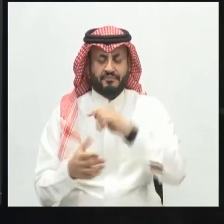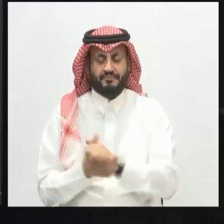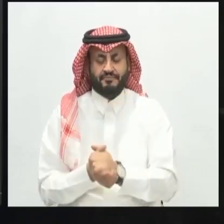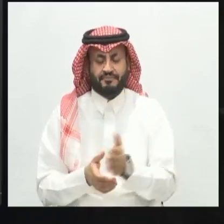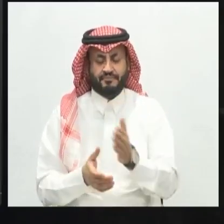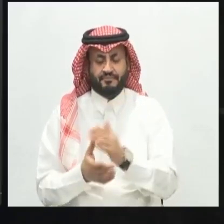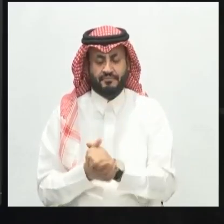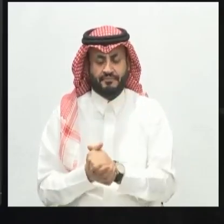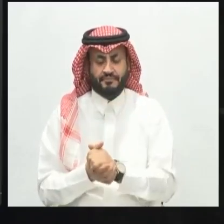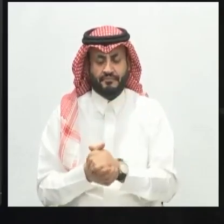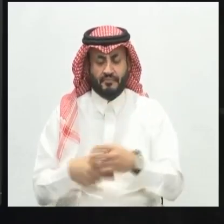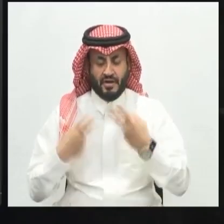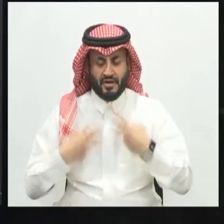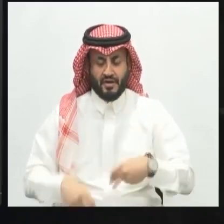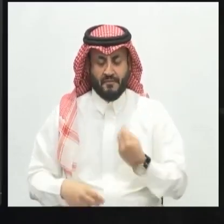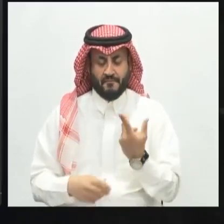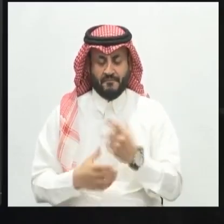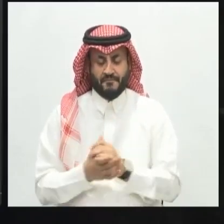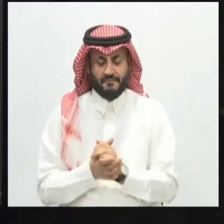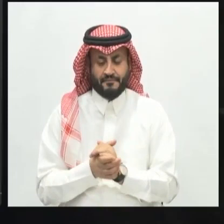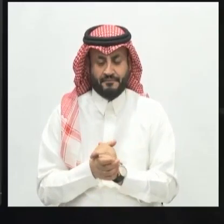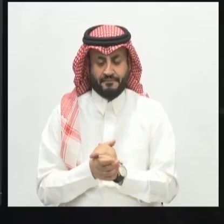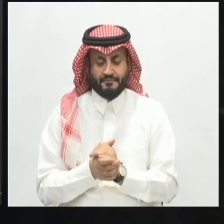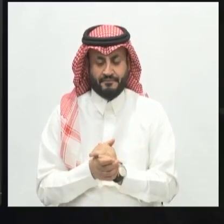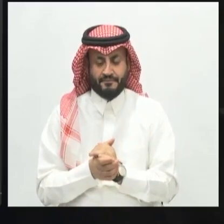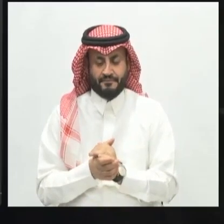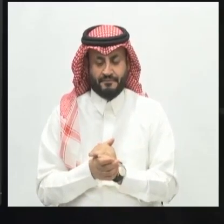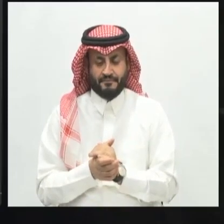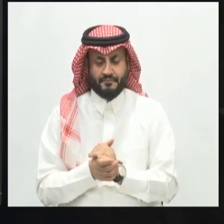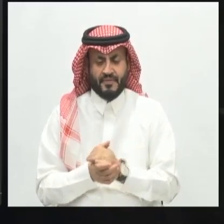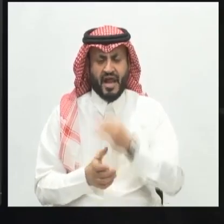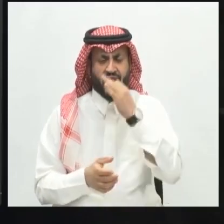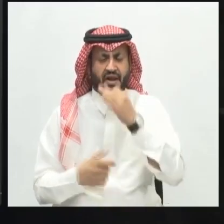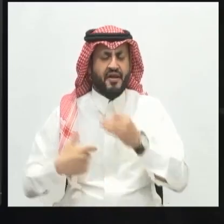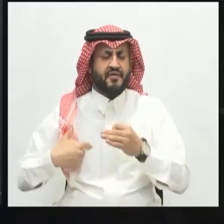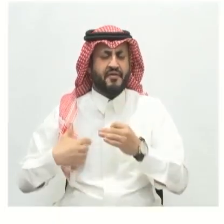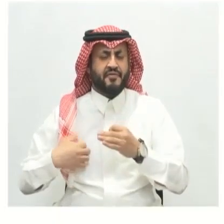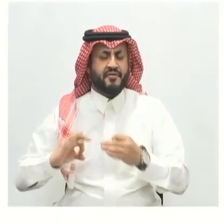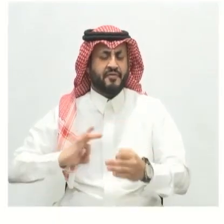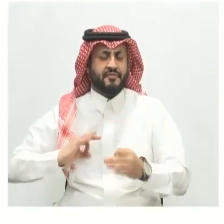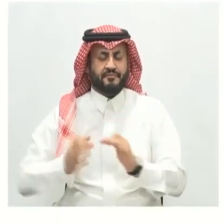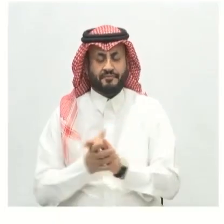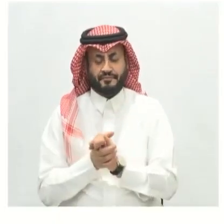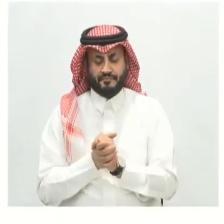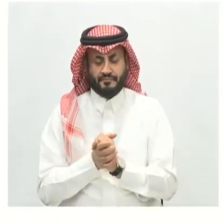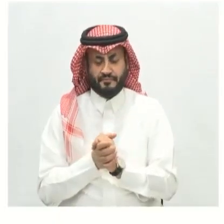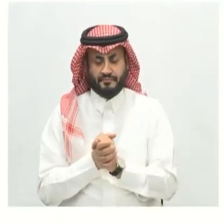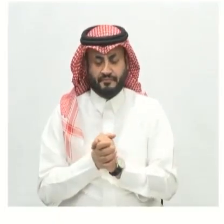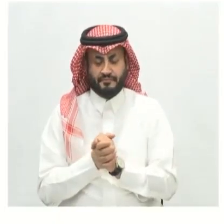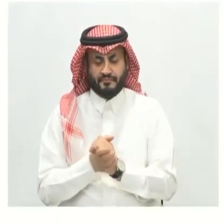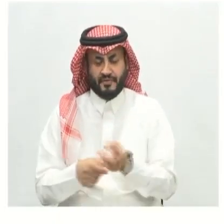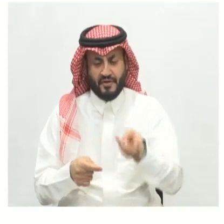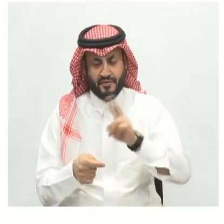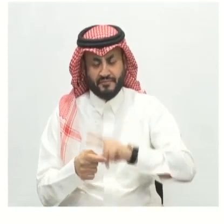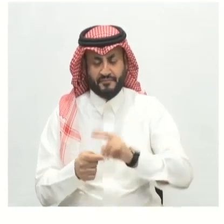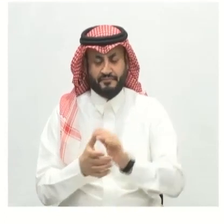ايضا التجمل باللبس اللائق اخيرا مناداه الناس باحب اسمائهم مره